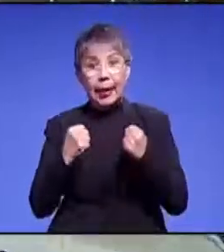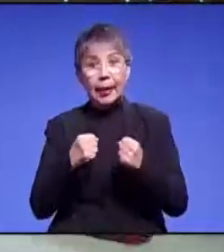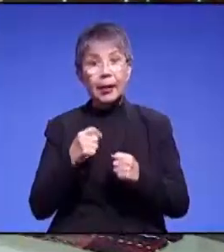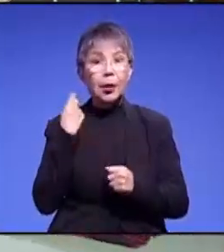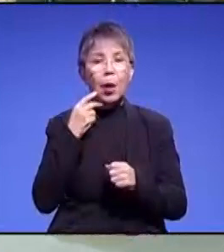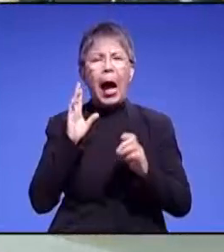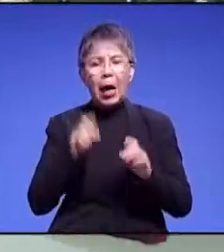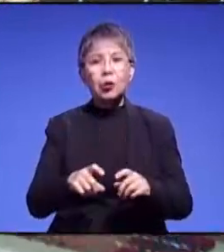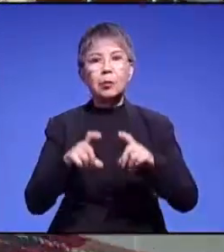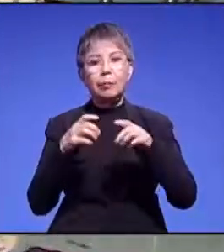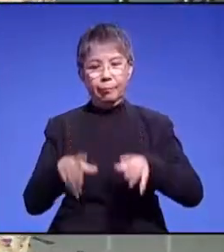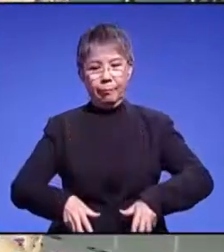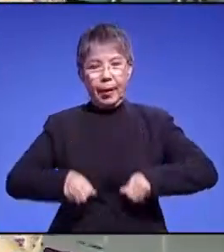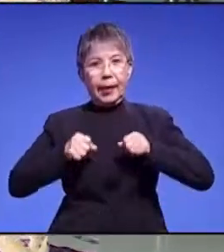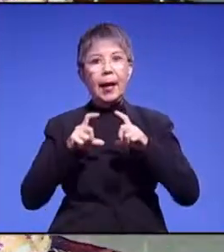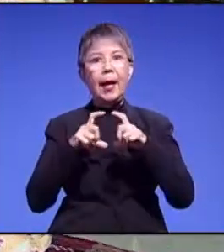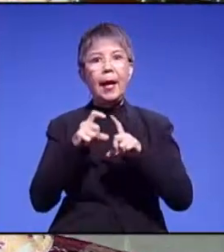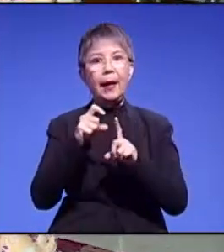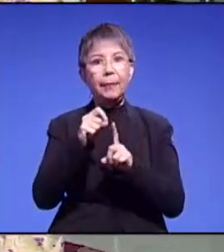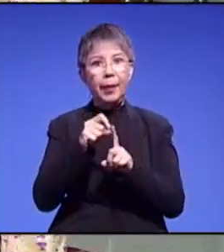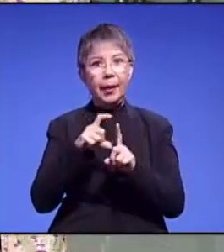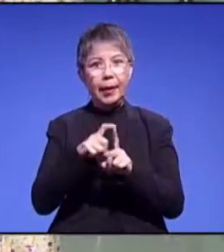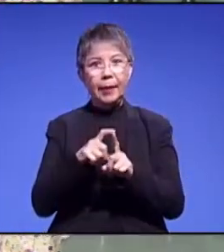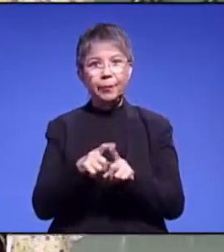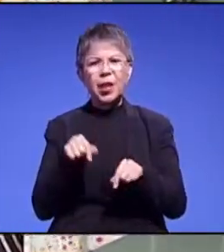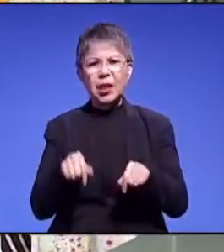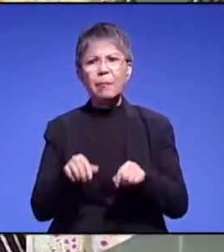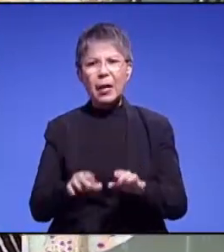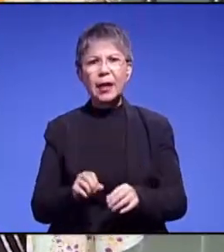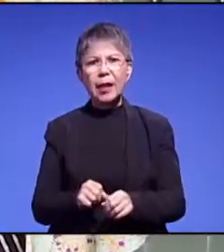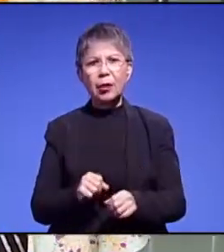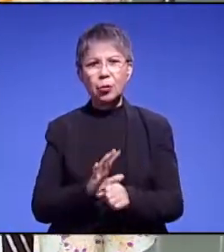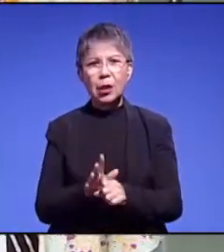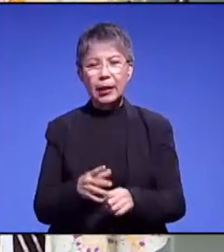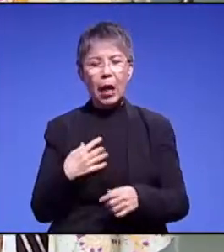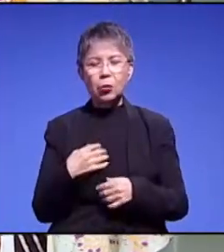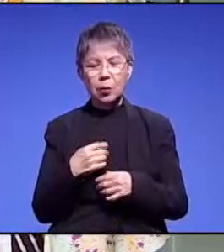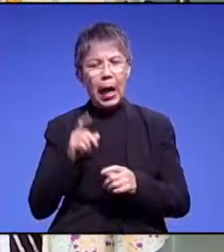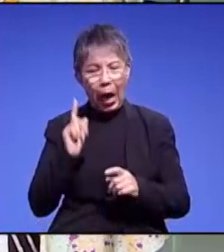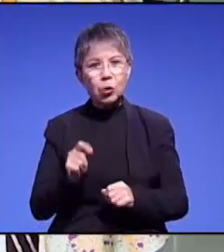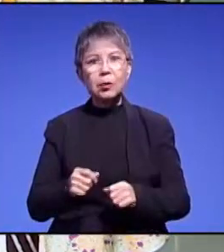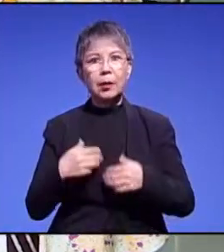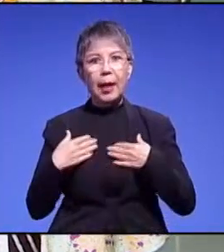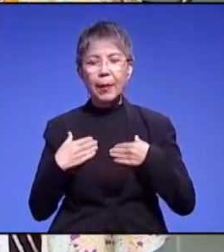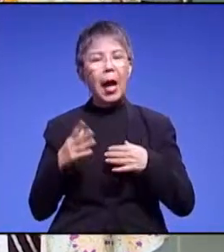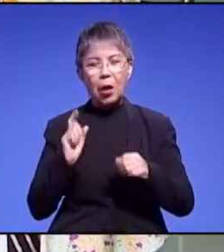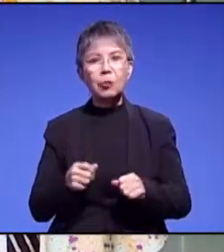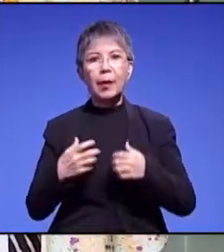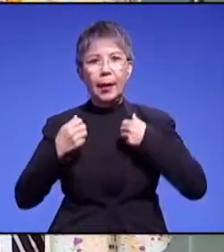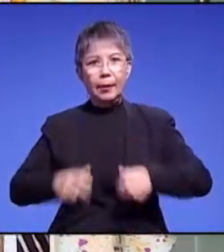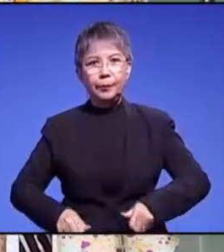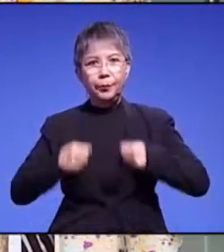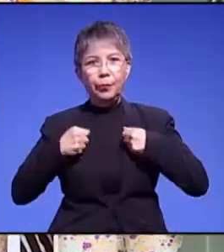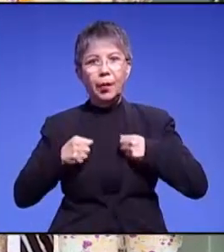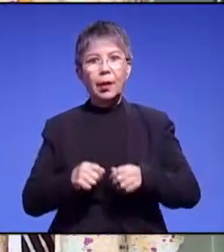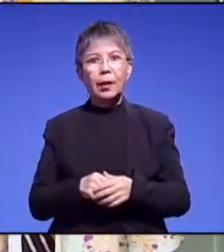Kalau APD itu sangat penting ya, karena memang kan di sini banyak yang sakit, jadi untuk kita juga harus proteksi seperti itu ya. Untuk kecukupannya